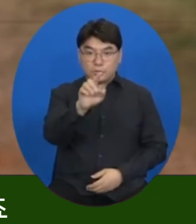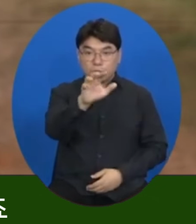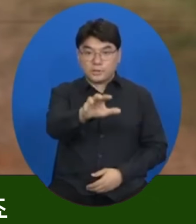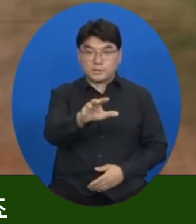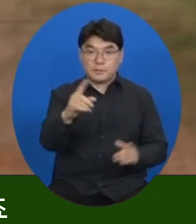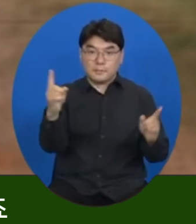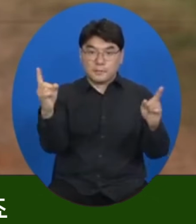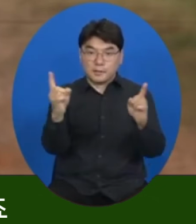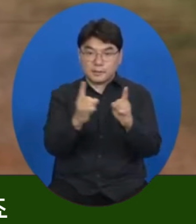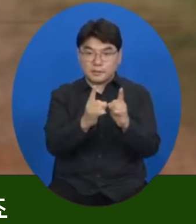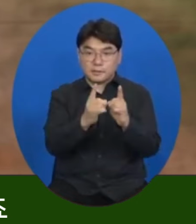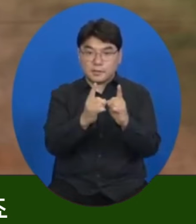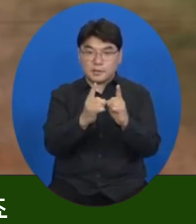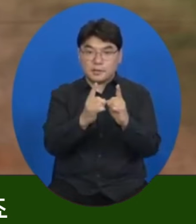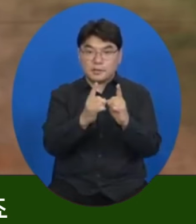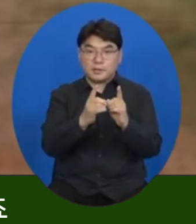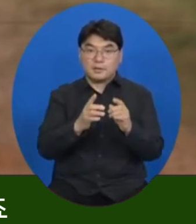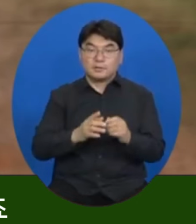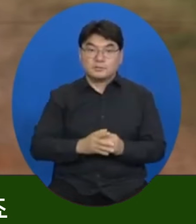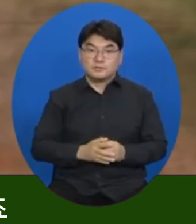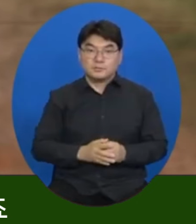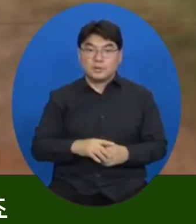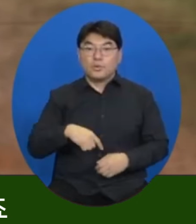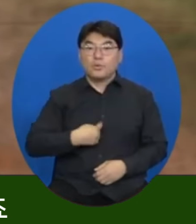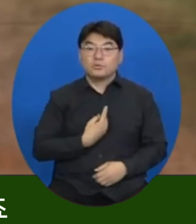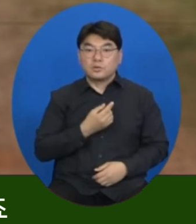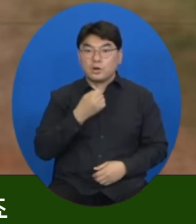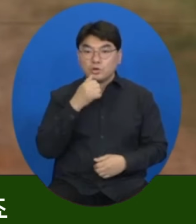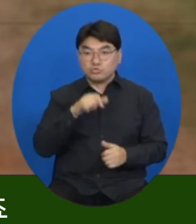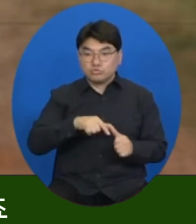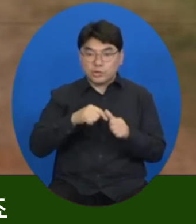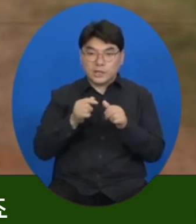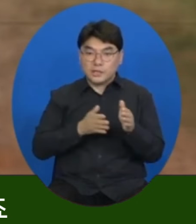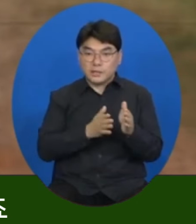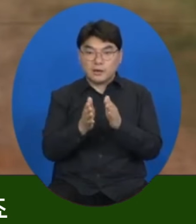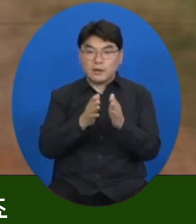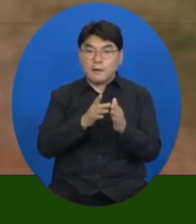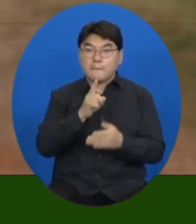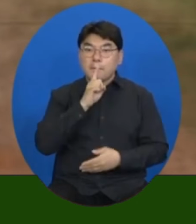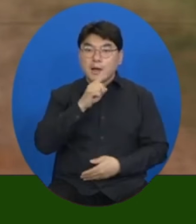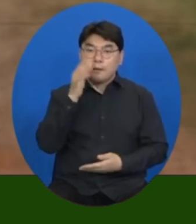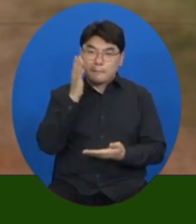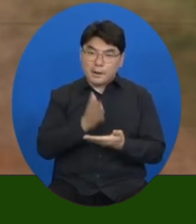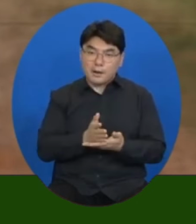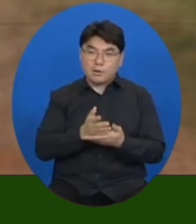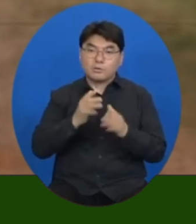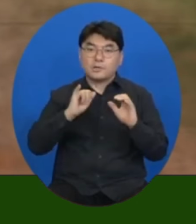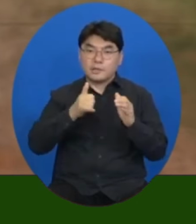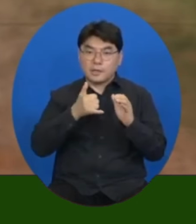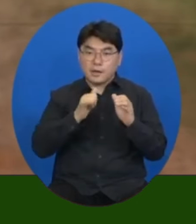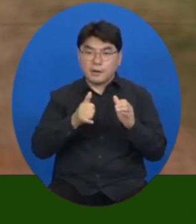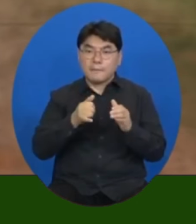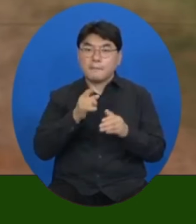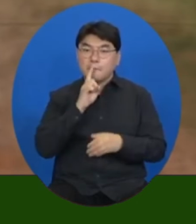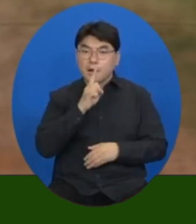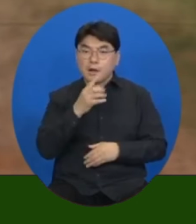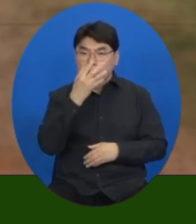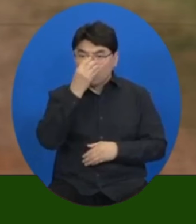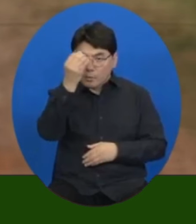그러니까 혼자 구원의 길이라고 얘기하지 말아라고 얘기를 하죠 그것은 오만한